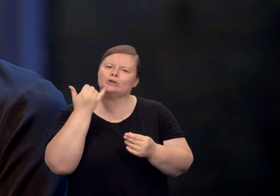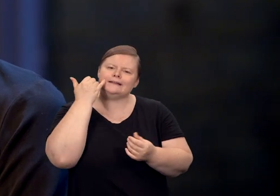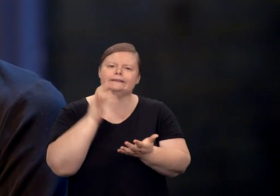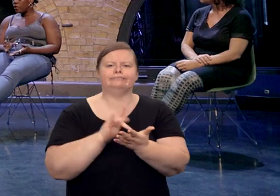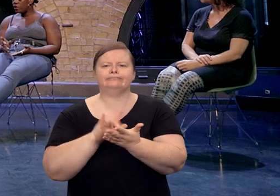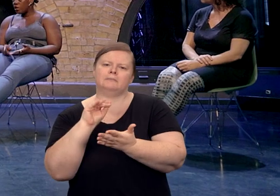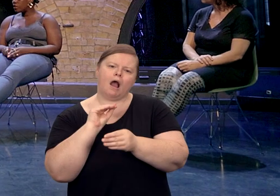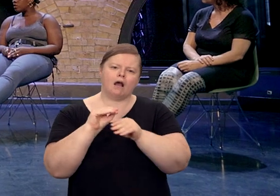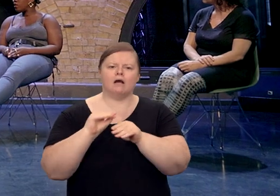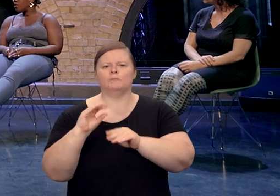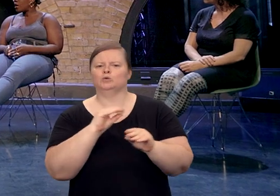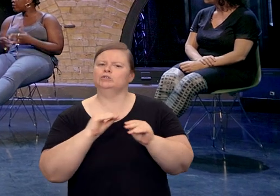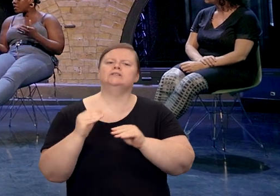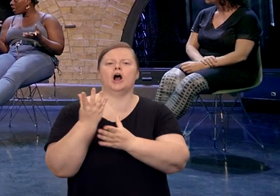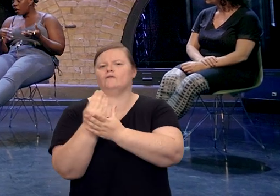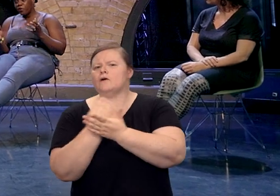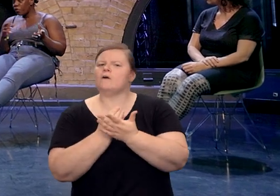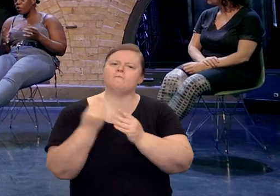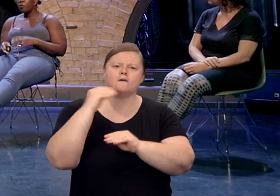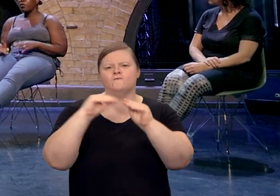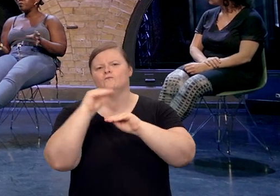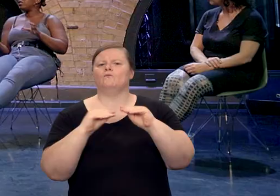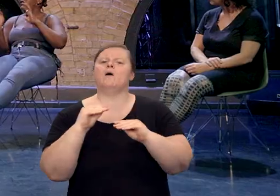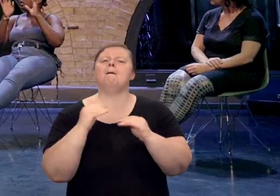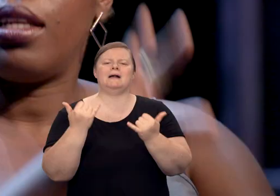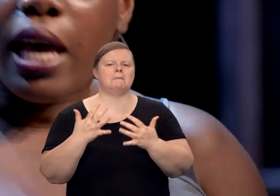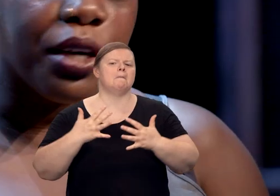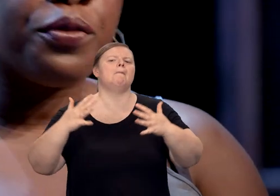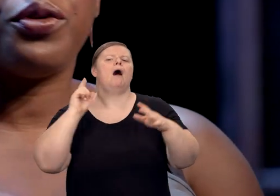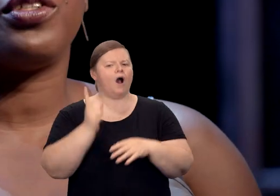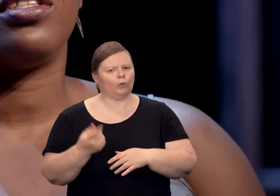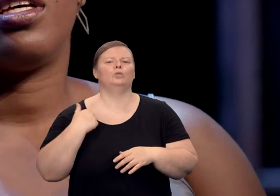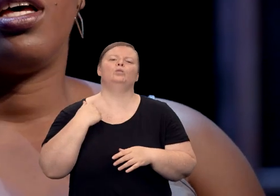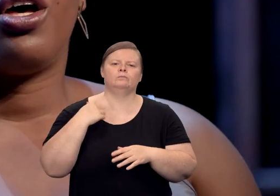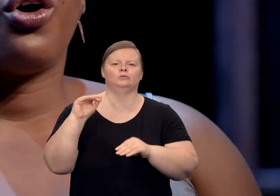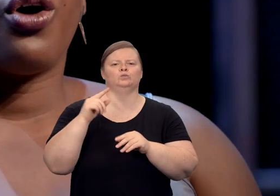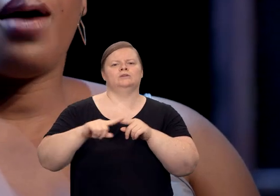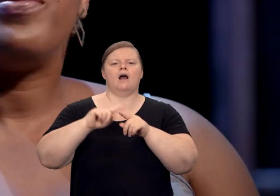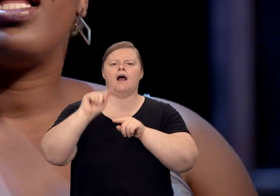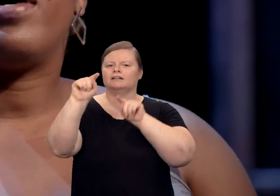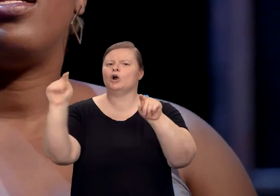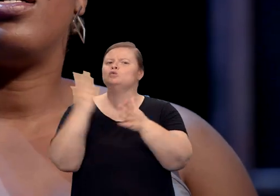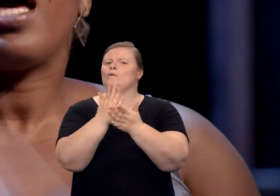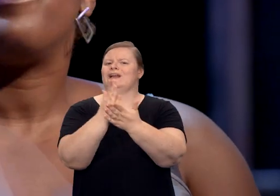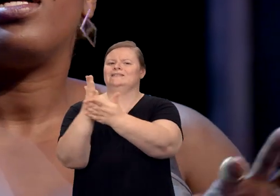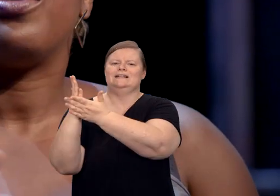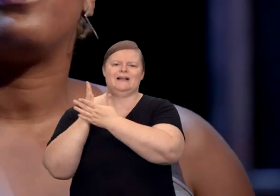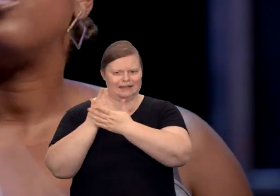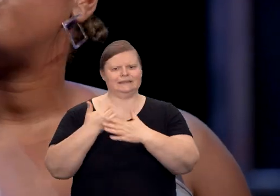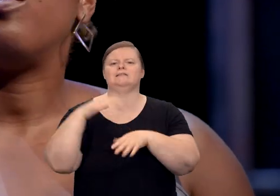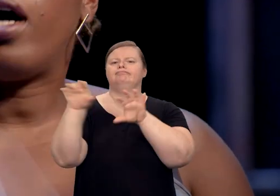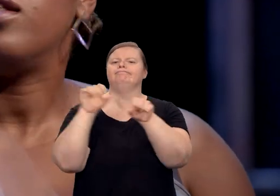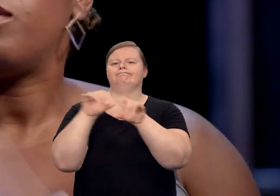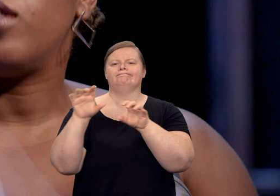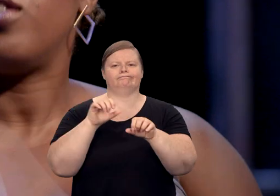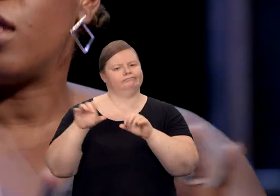habe ich das noch mit meinem Handy gemacht, habe da Sachen aufgenommen und habe die dann eingefügt. Aber mittlerweile greife ich halt öfter